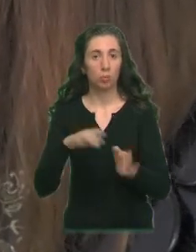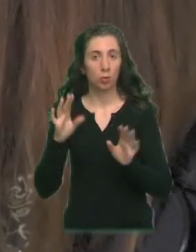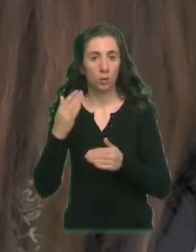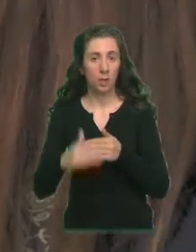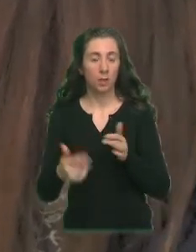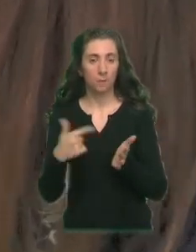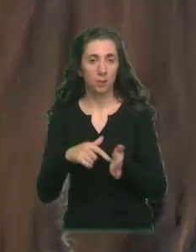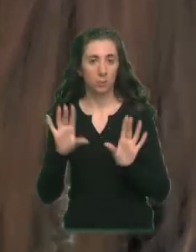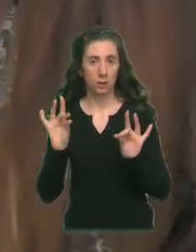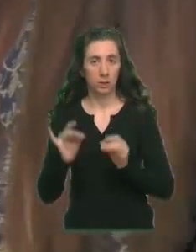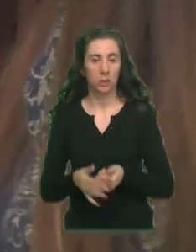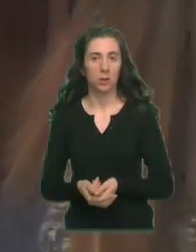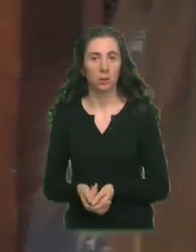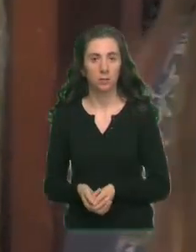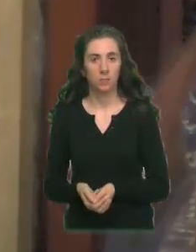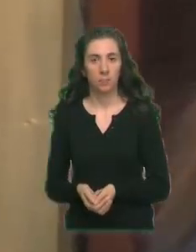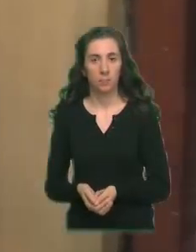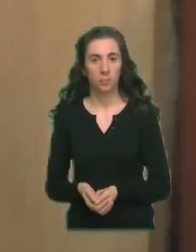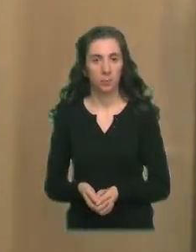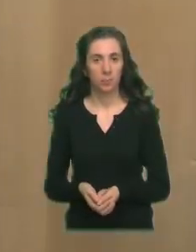dvije i desete krajem, ono.